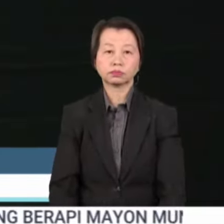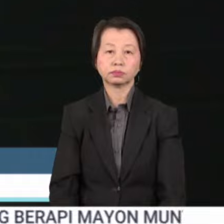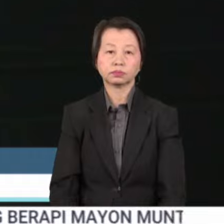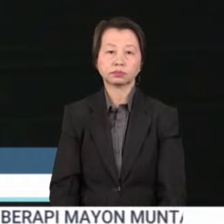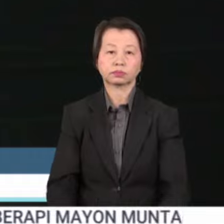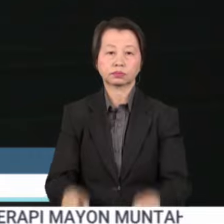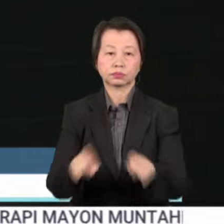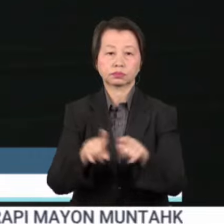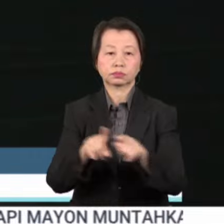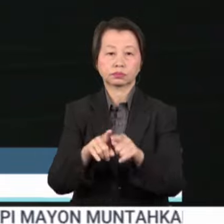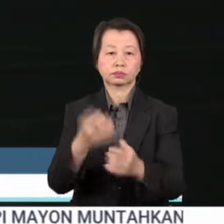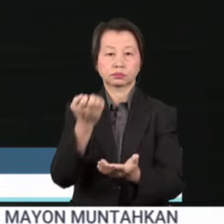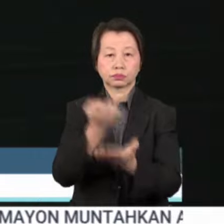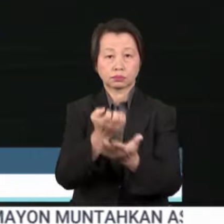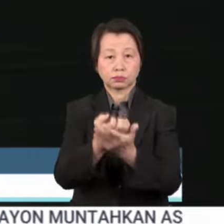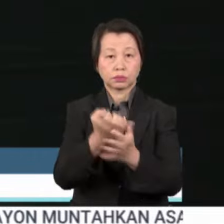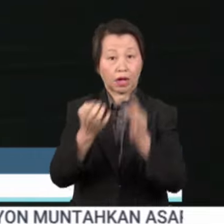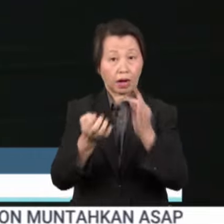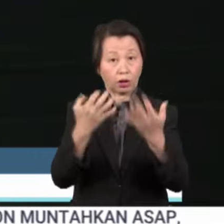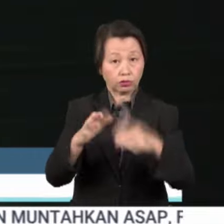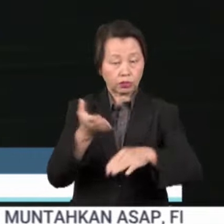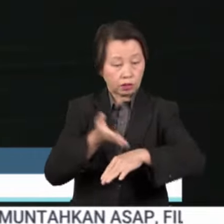Sebaik saja ekonomi kita pulih sedikit.